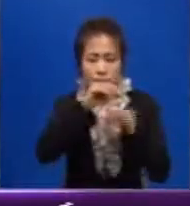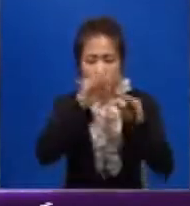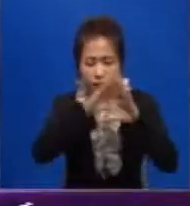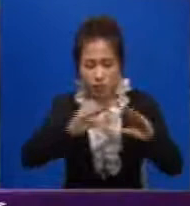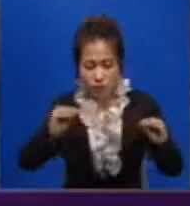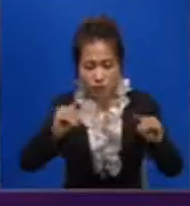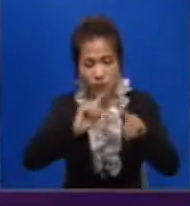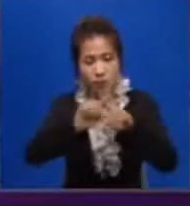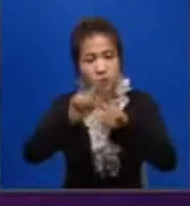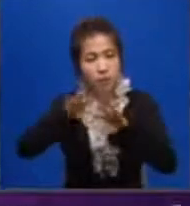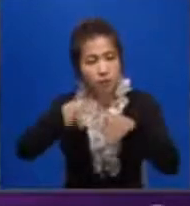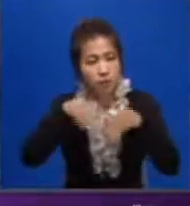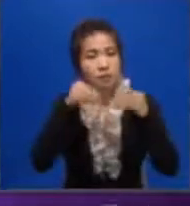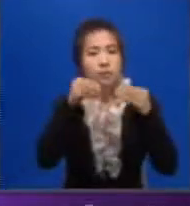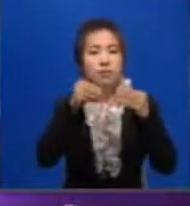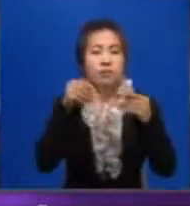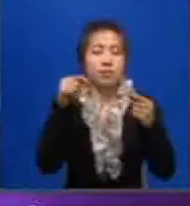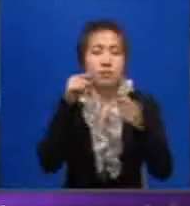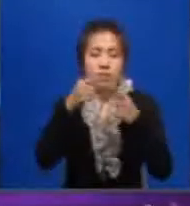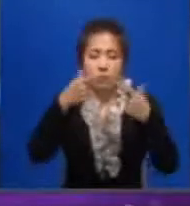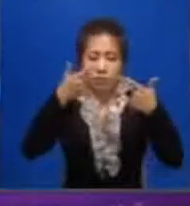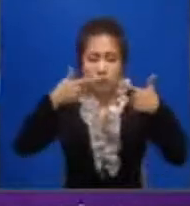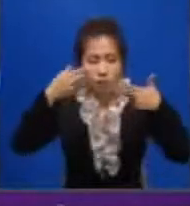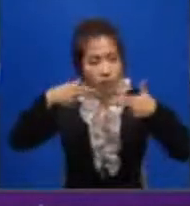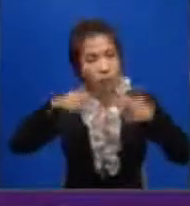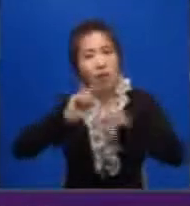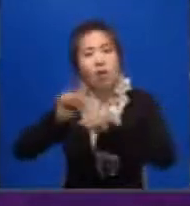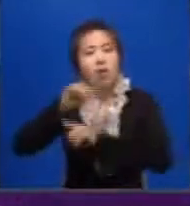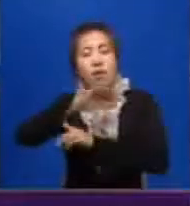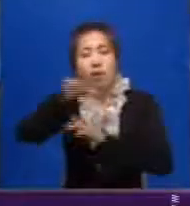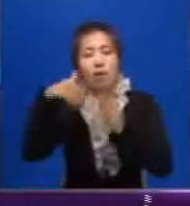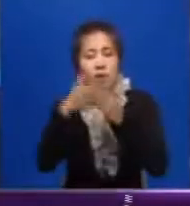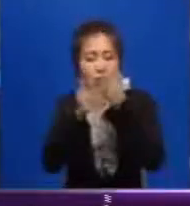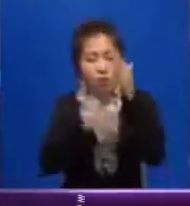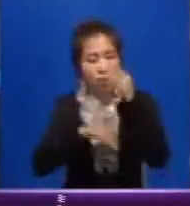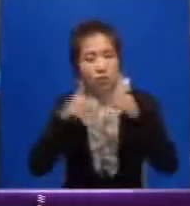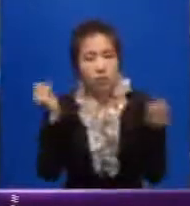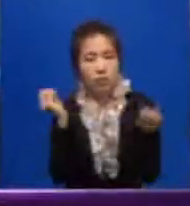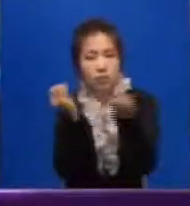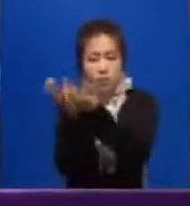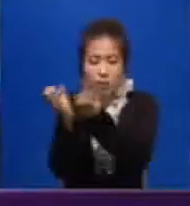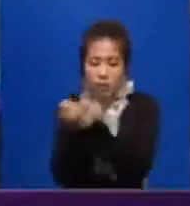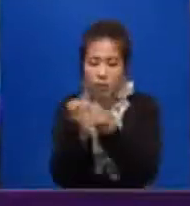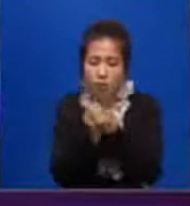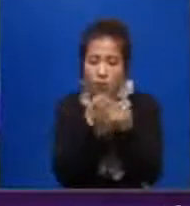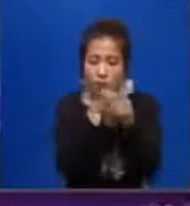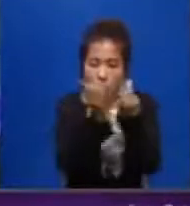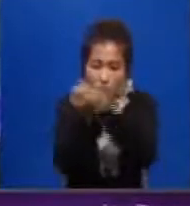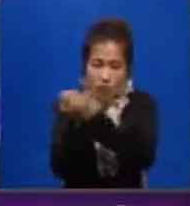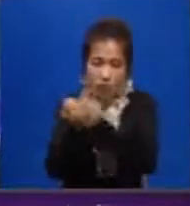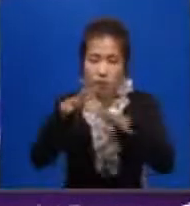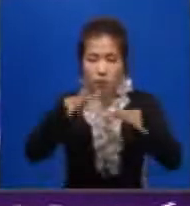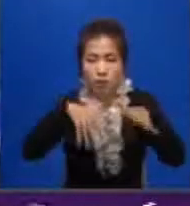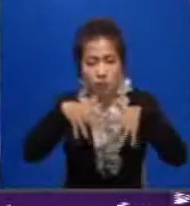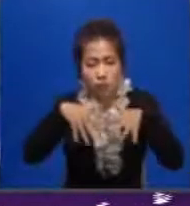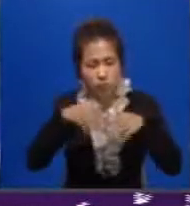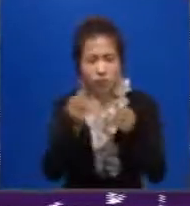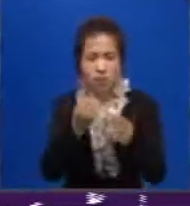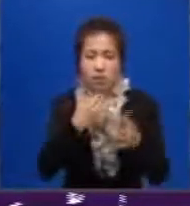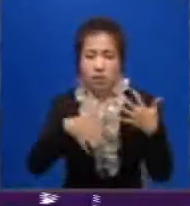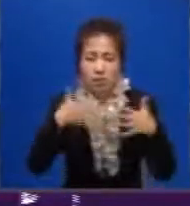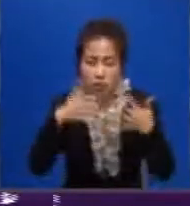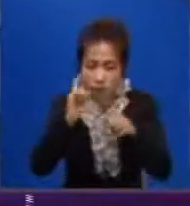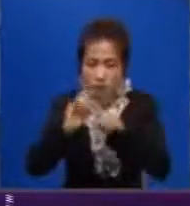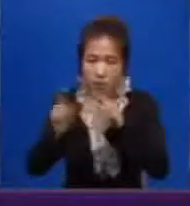สงบในพื้นที่ว่าการก่อเหตุร้ายของกลุ่มผู้ก่อเหตุรุนแรงนั้นส่งผลให้เกิดความเดือดร้อนกับพี่น้องประชาชนเป็นอย่างมาก